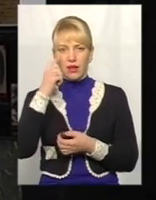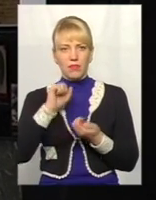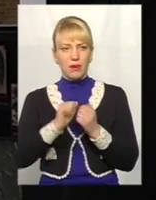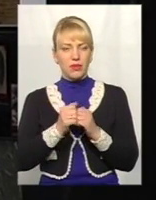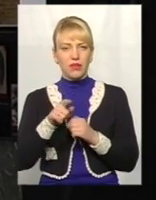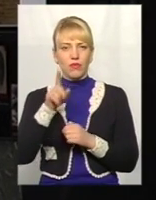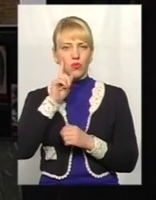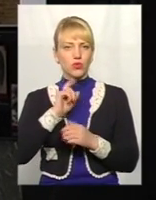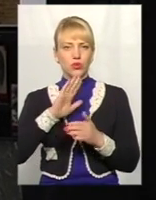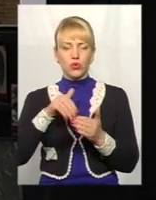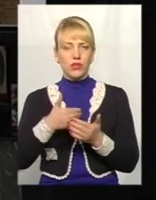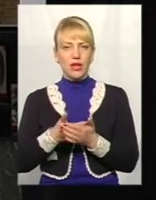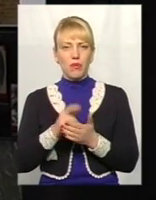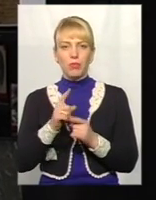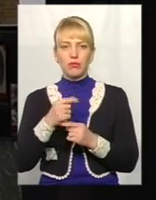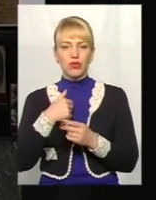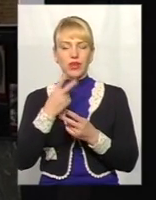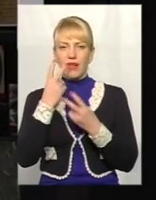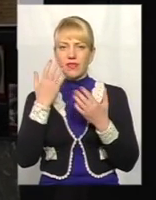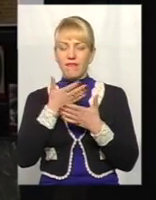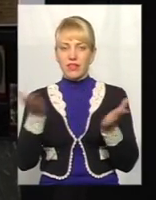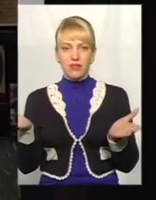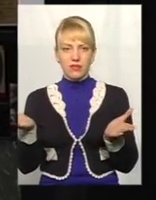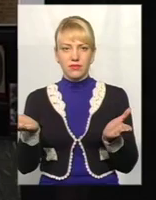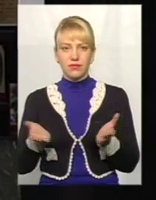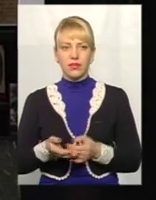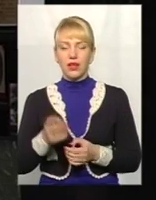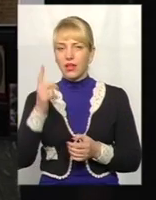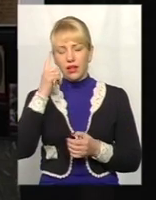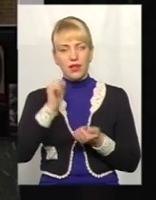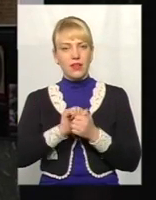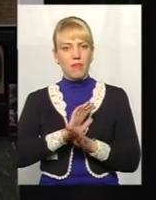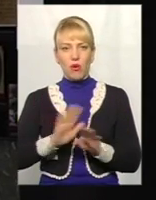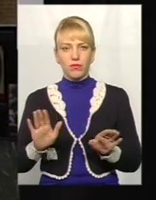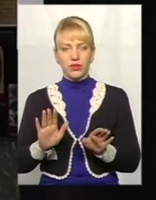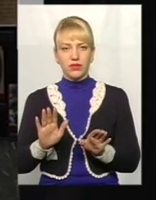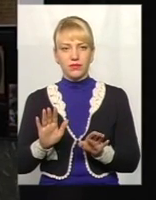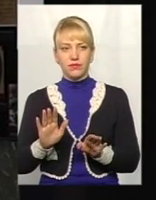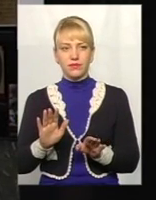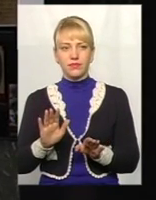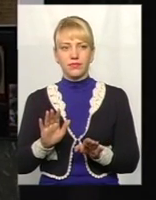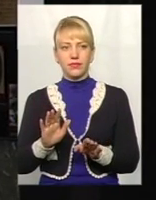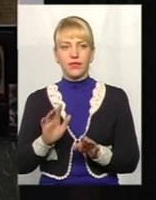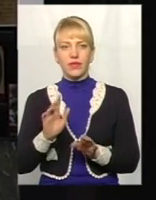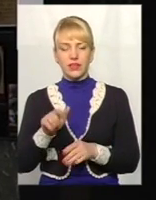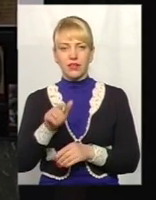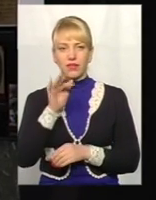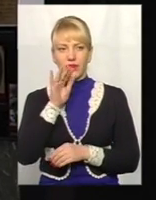вкус до сих пор, тому що я його не бачив і не пам'ятав з того